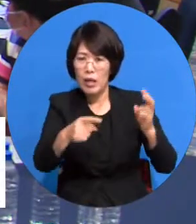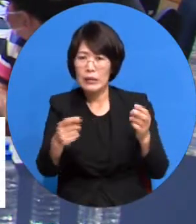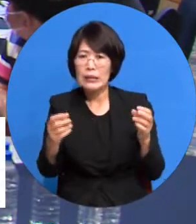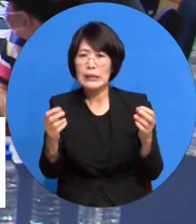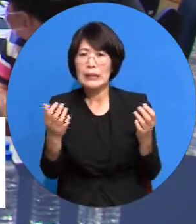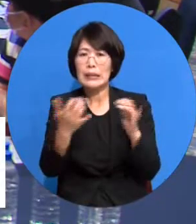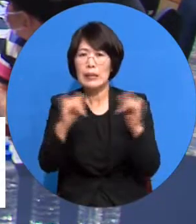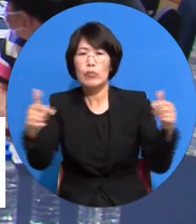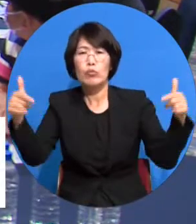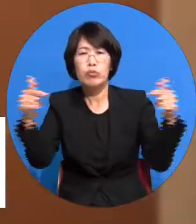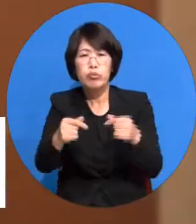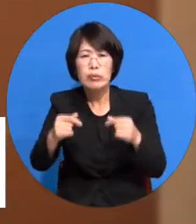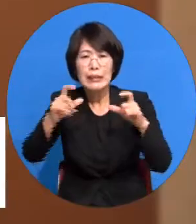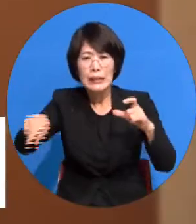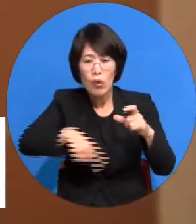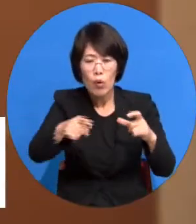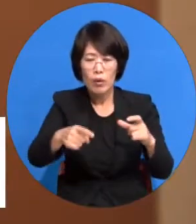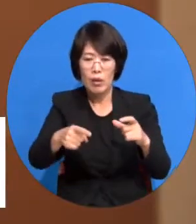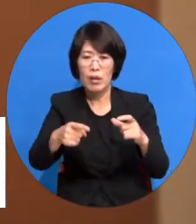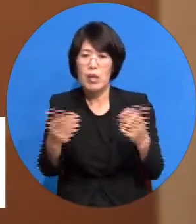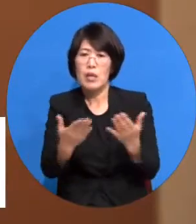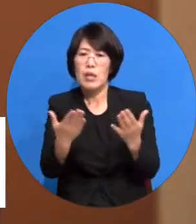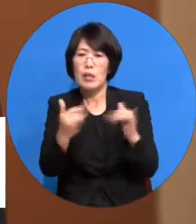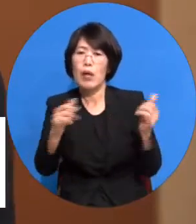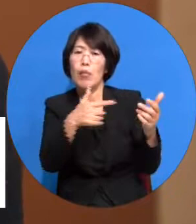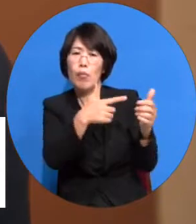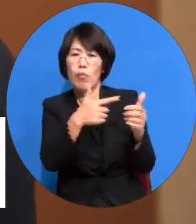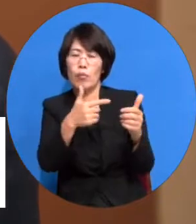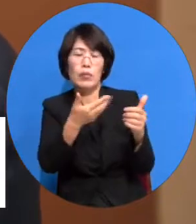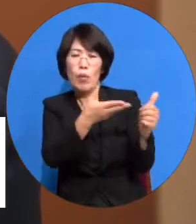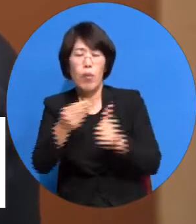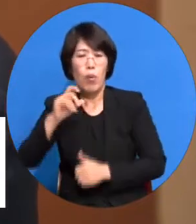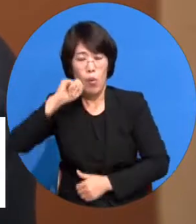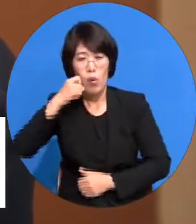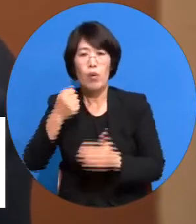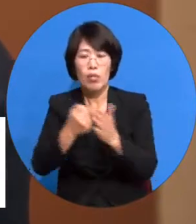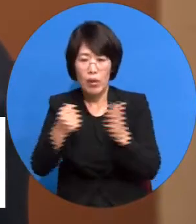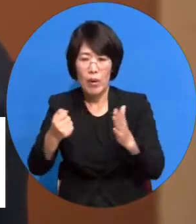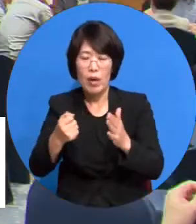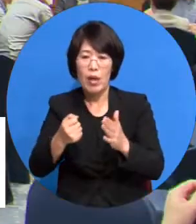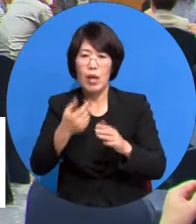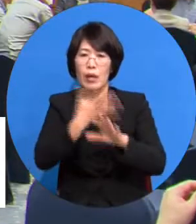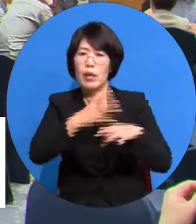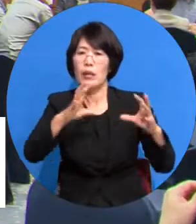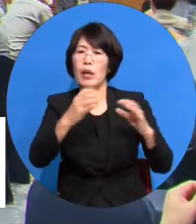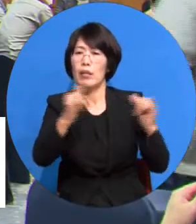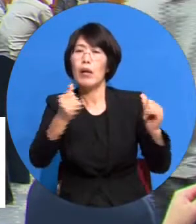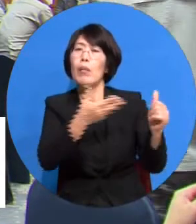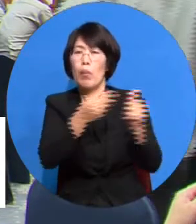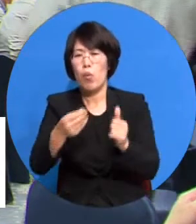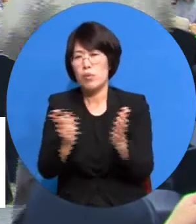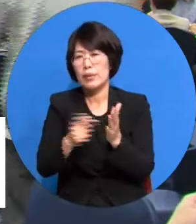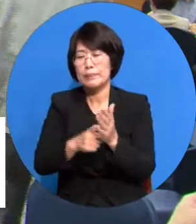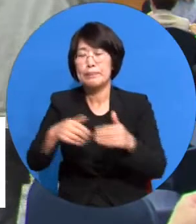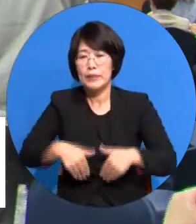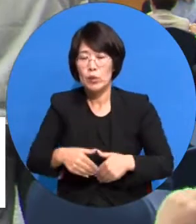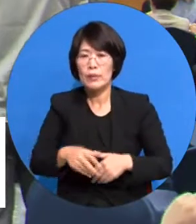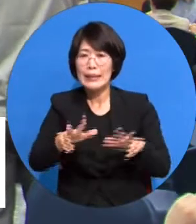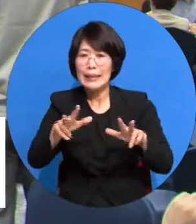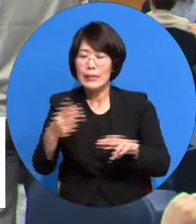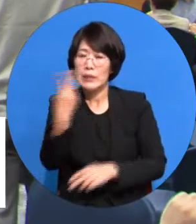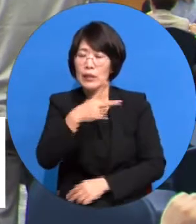위기의 지역으로 내국인 확보가 불가능한 전남 서남권에서는 외국인 인력 확보 대책이 시급하며